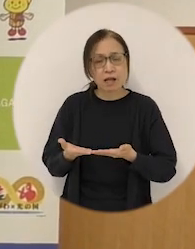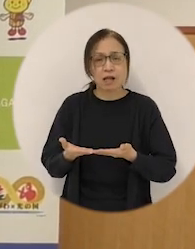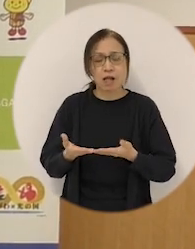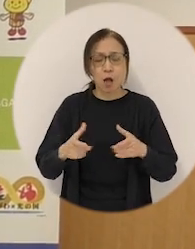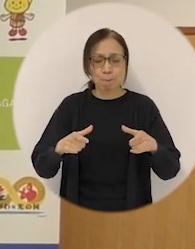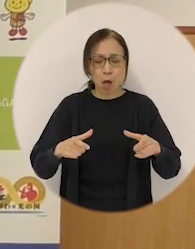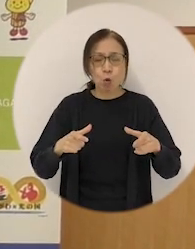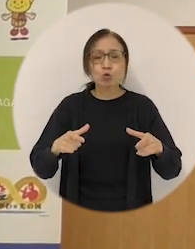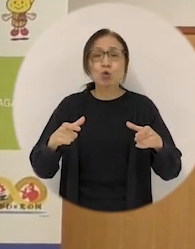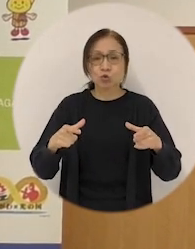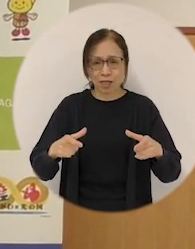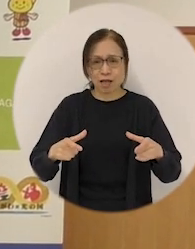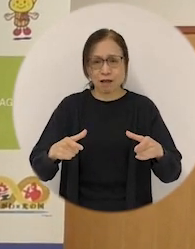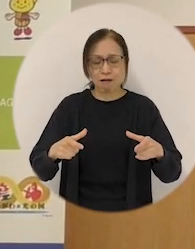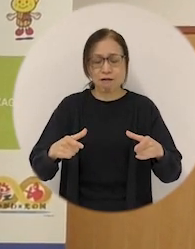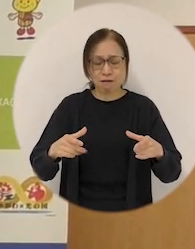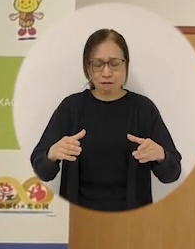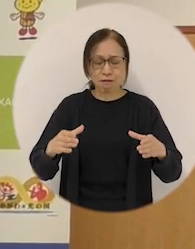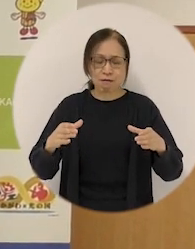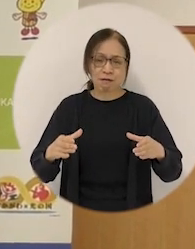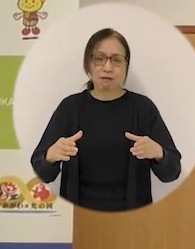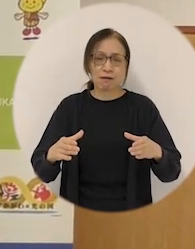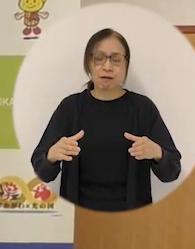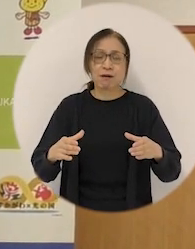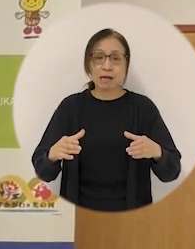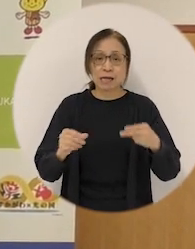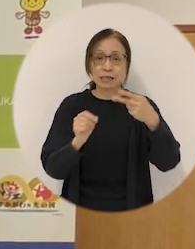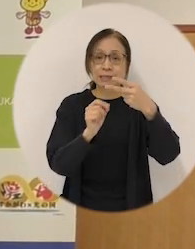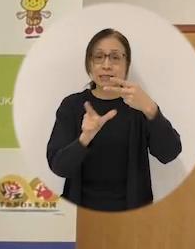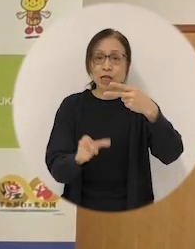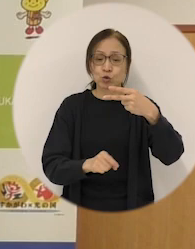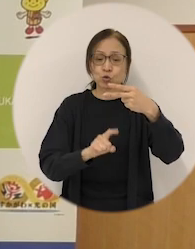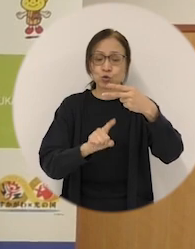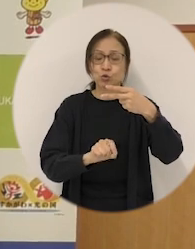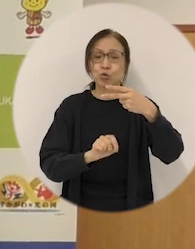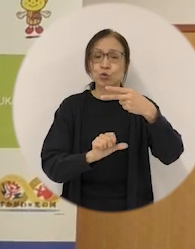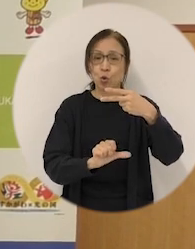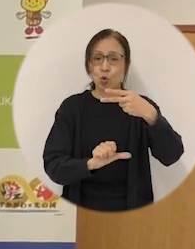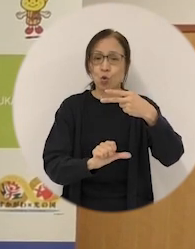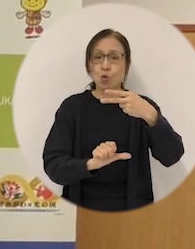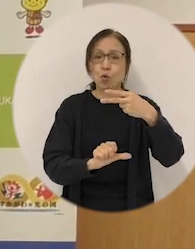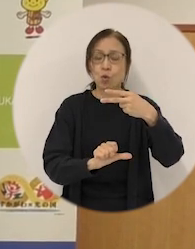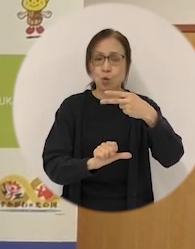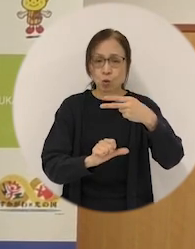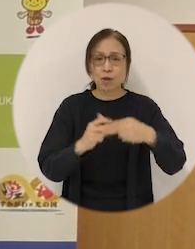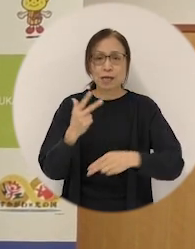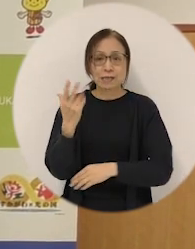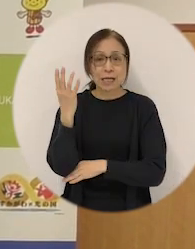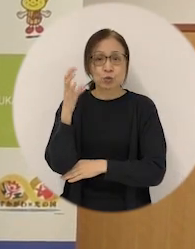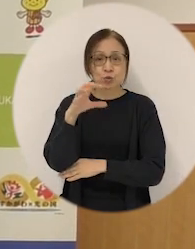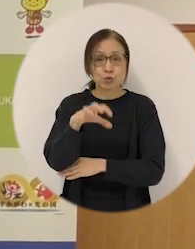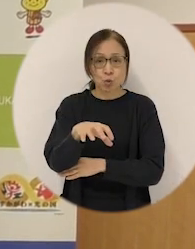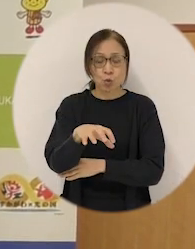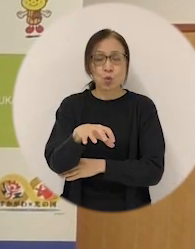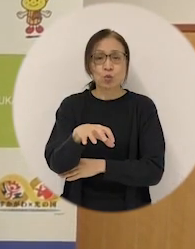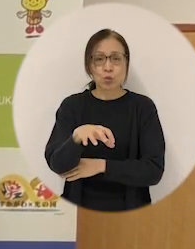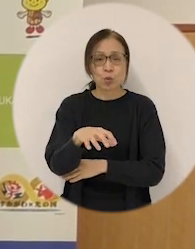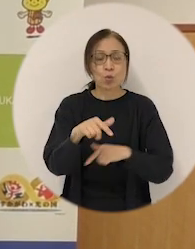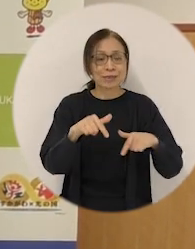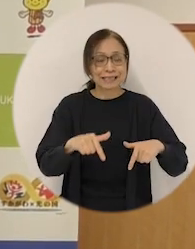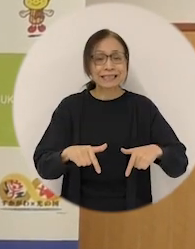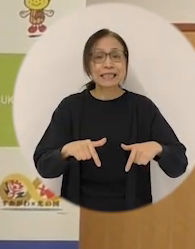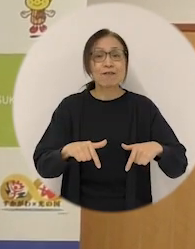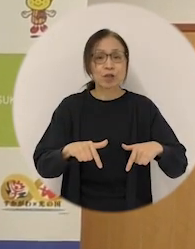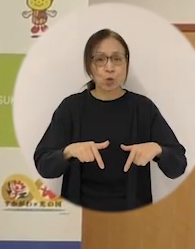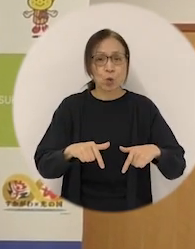ールの蓋につきましては明日2月15日に本庁舎西側の防災広場に設置